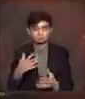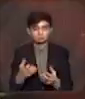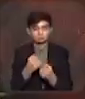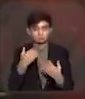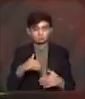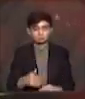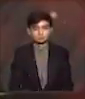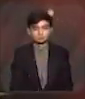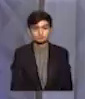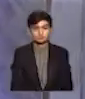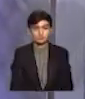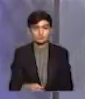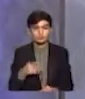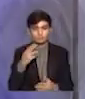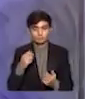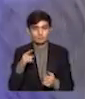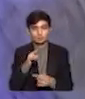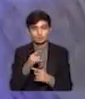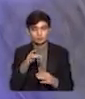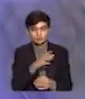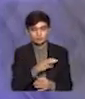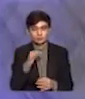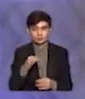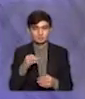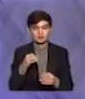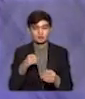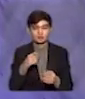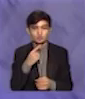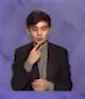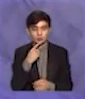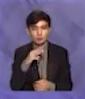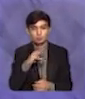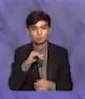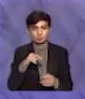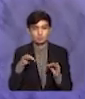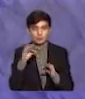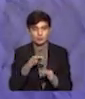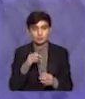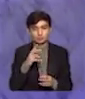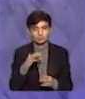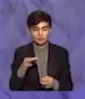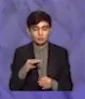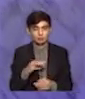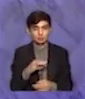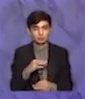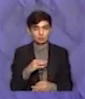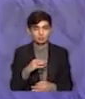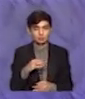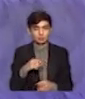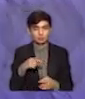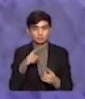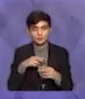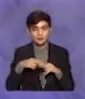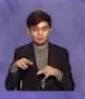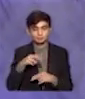бәріміз. Енді бала болғаннан кейін қазір дөп басып айту қиын, осылай пәленгес көрдім. Бірақ енді бәрімізге де